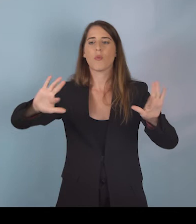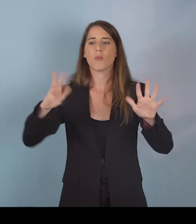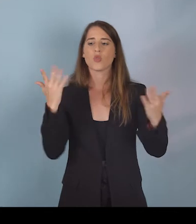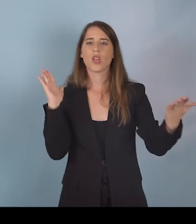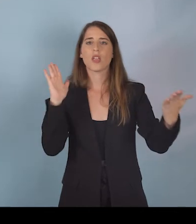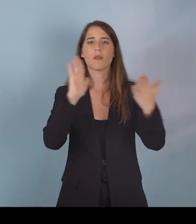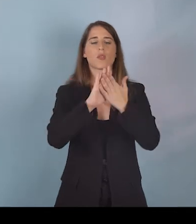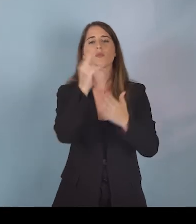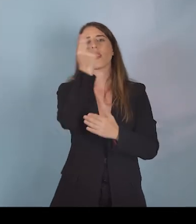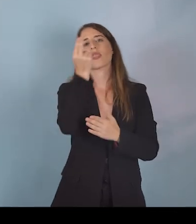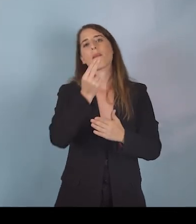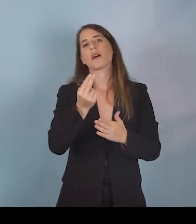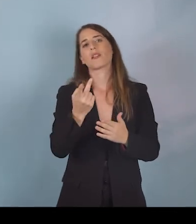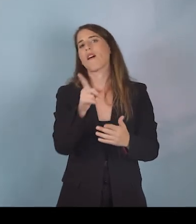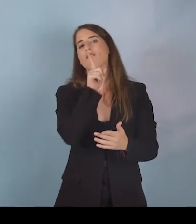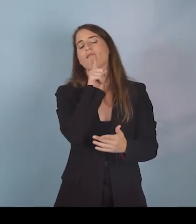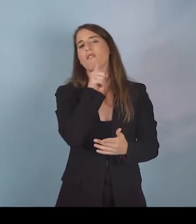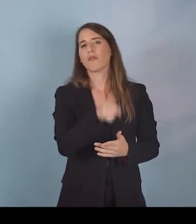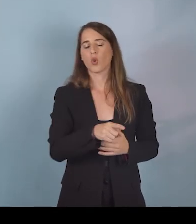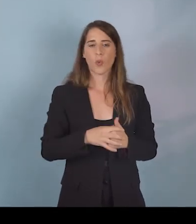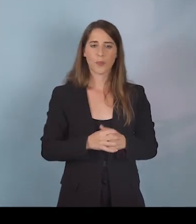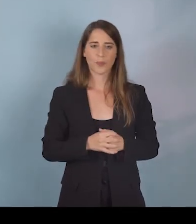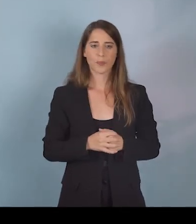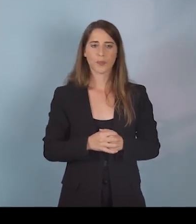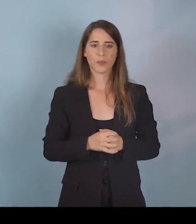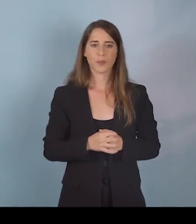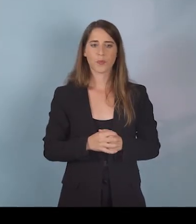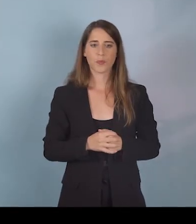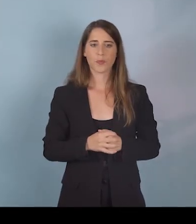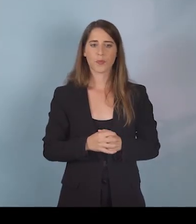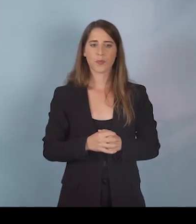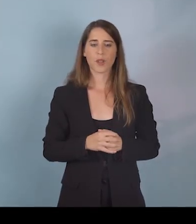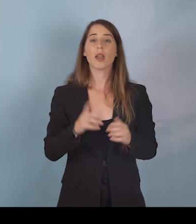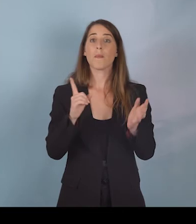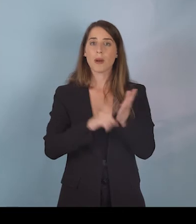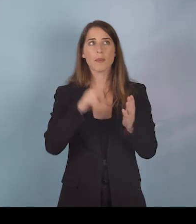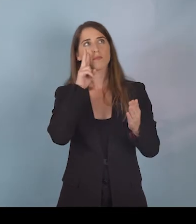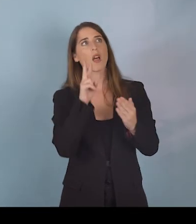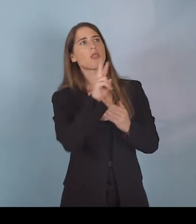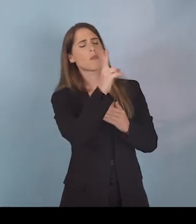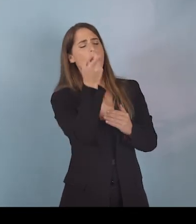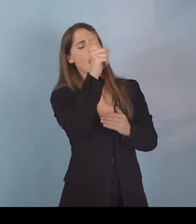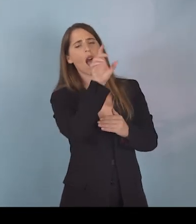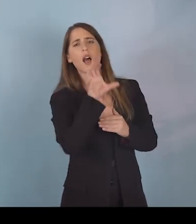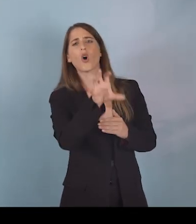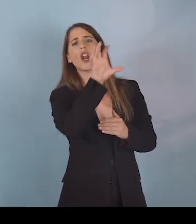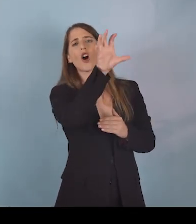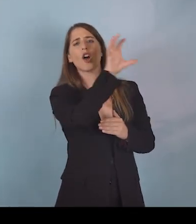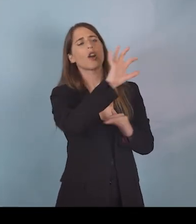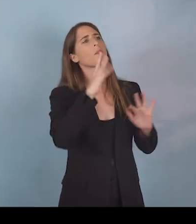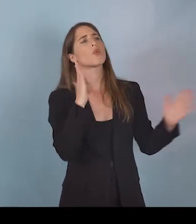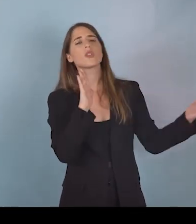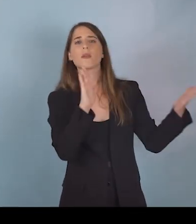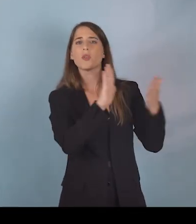ενημέρωση προς όλες τα προξενία, να ξέρουν πώς να αντιμετωπίζουν αυτά τα θέματα. Άρα είναι σημαντικό να δούμε αυτά και πώς είναι